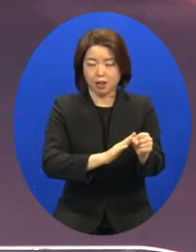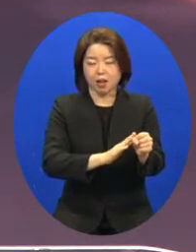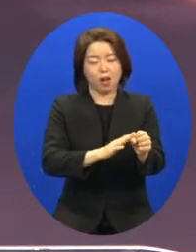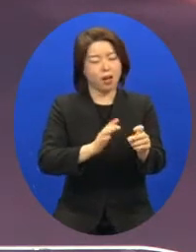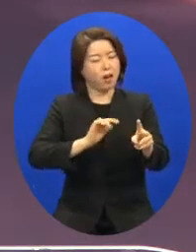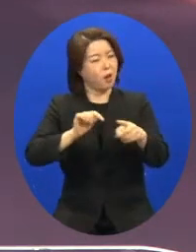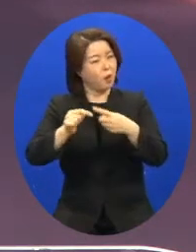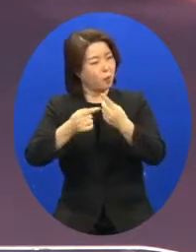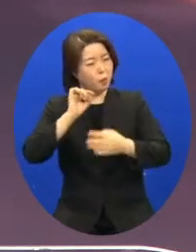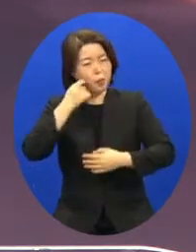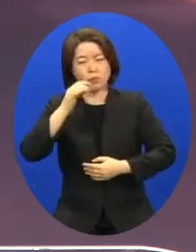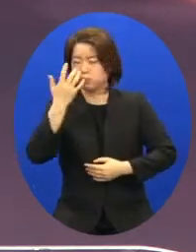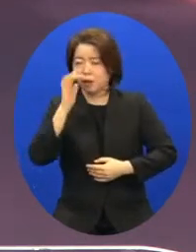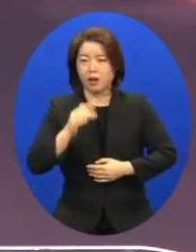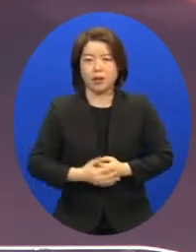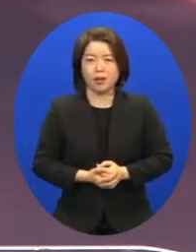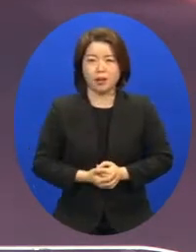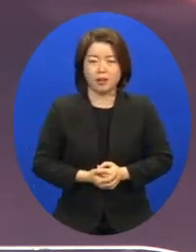이해할 수가 없습니다.